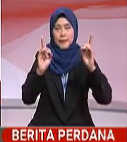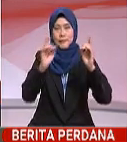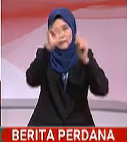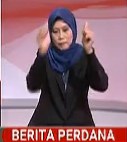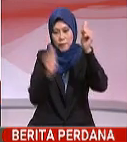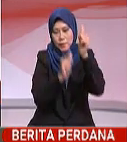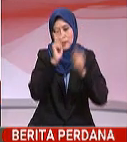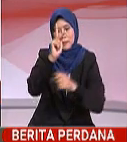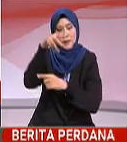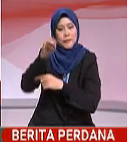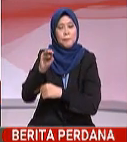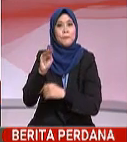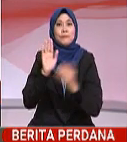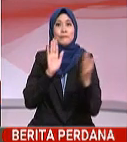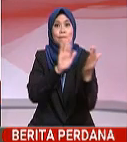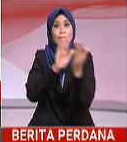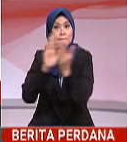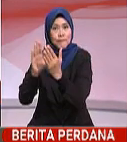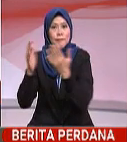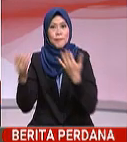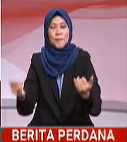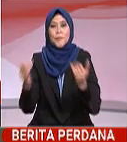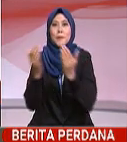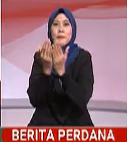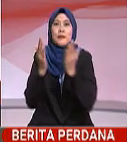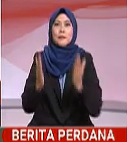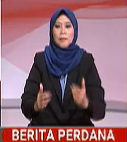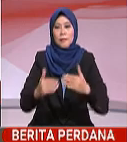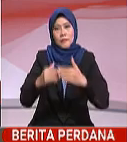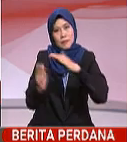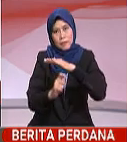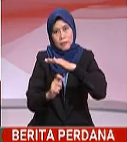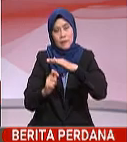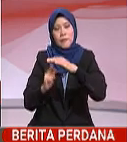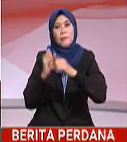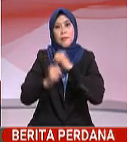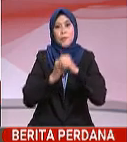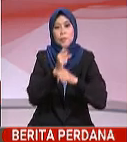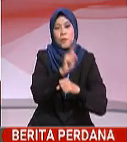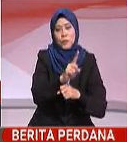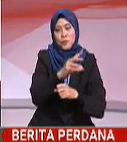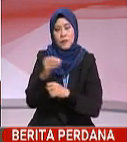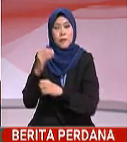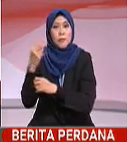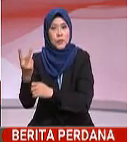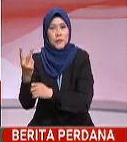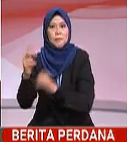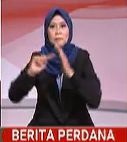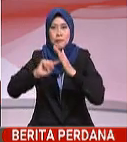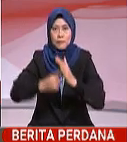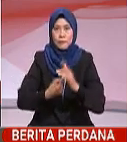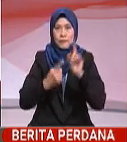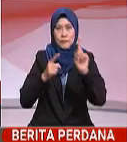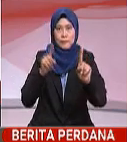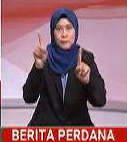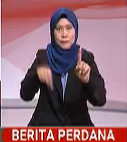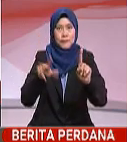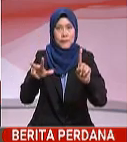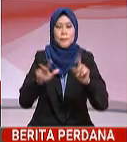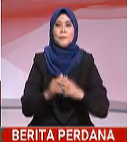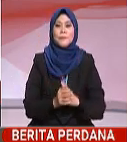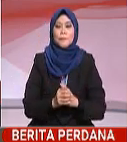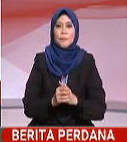Pendidikan secara bersemuka yang melibatkan murid-murid prasekolah tahun 1 dan tahun 2 bermula 1 Mac. Pembukaan